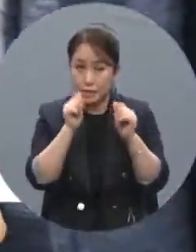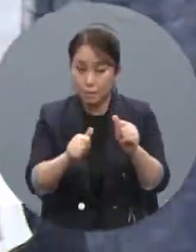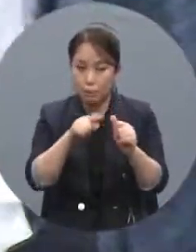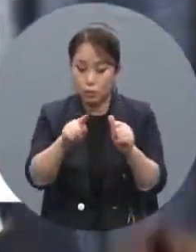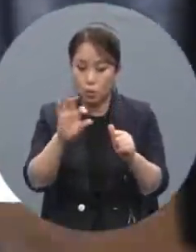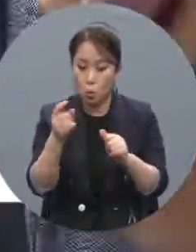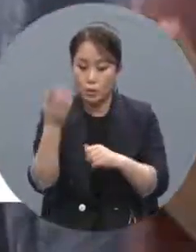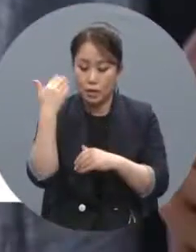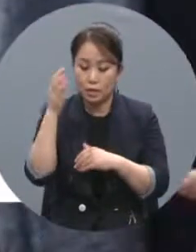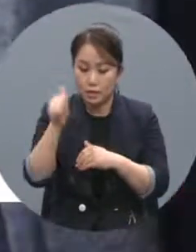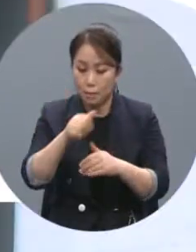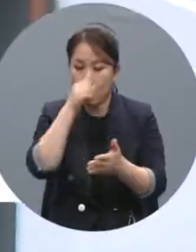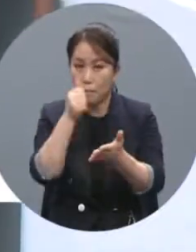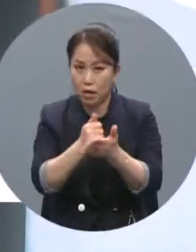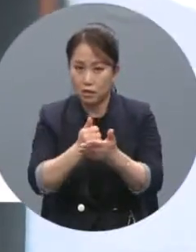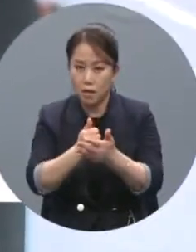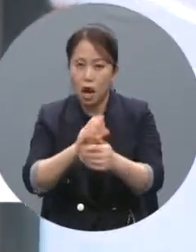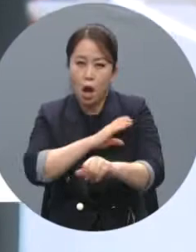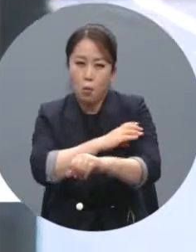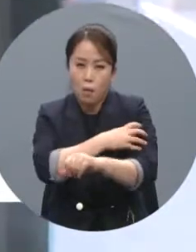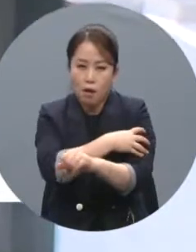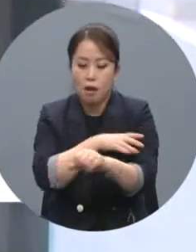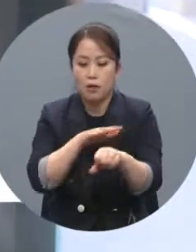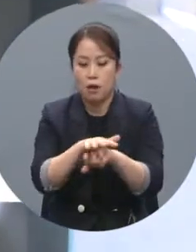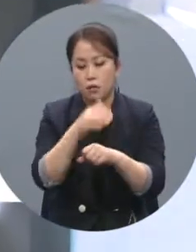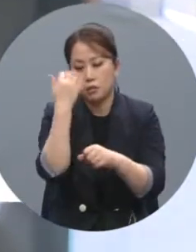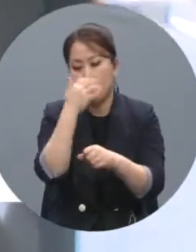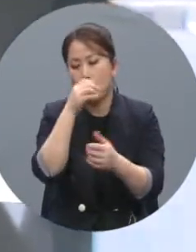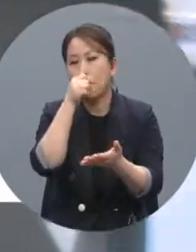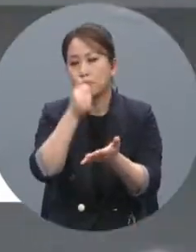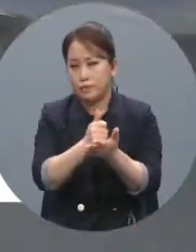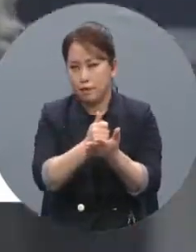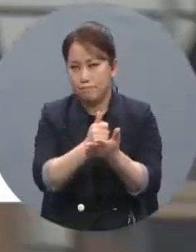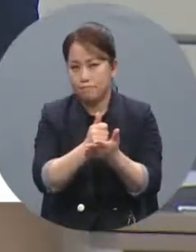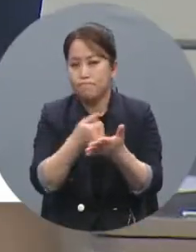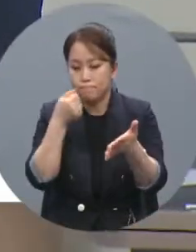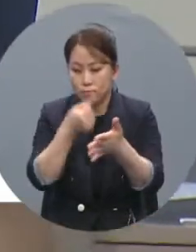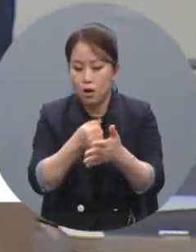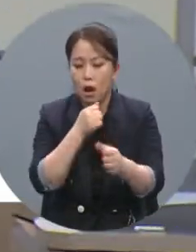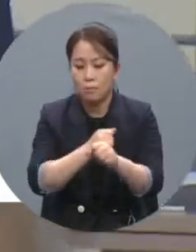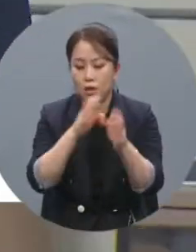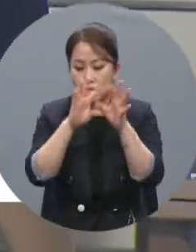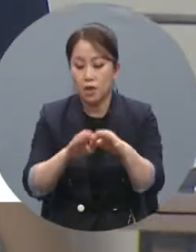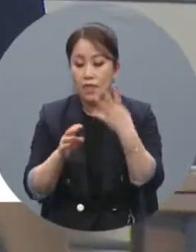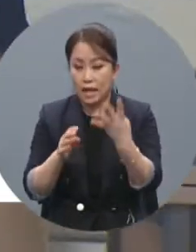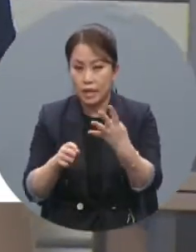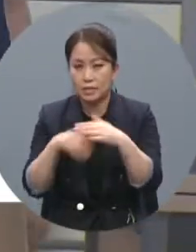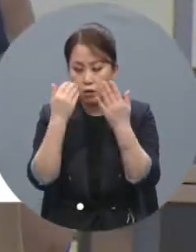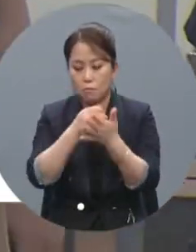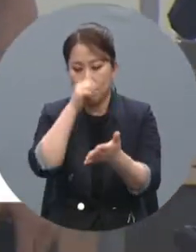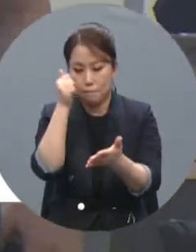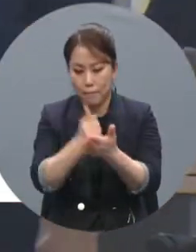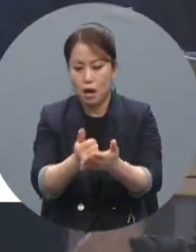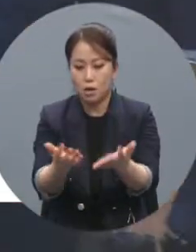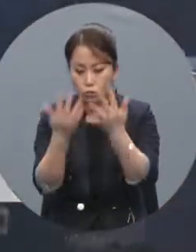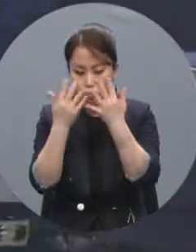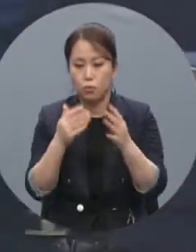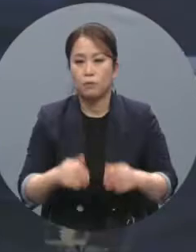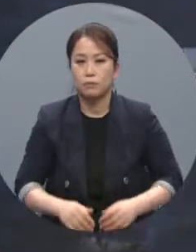전 시장의 범행을 권력형 성범죄로 규정하면서 혐의 4가지를 모두 인정하고 법정 구속했습니다.